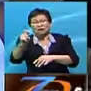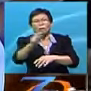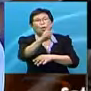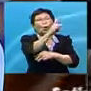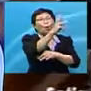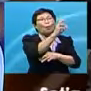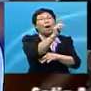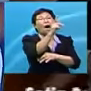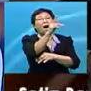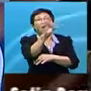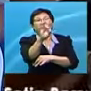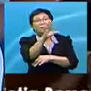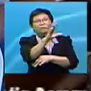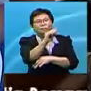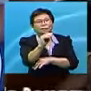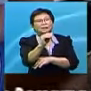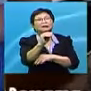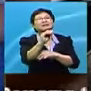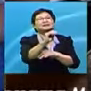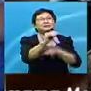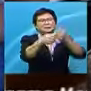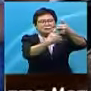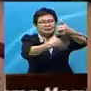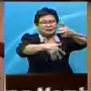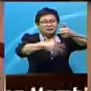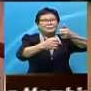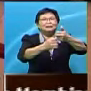Wakaf Mempelam dan Cabang 3.